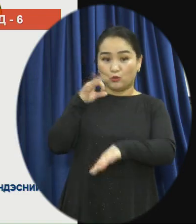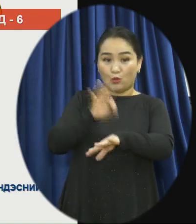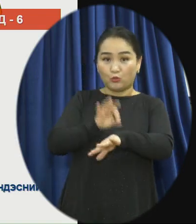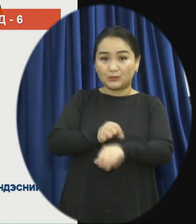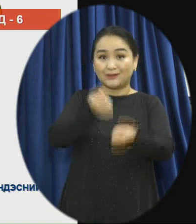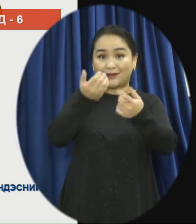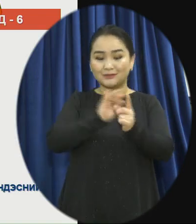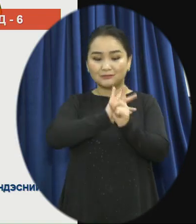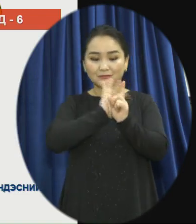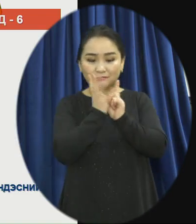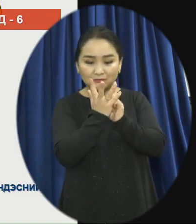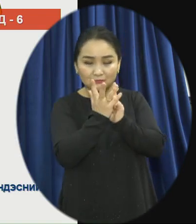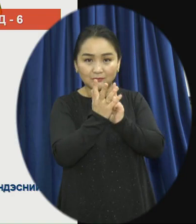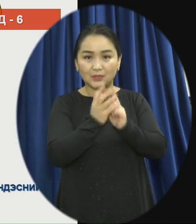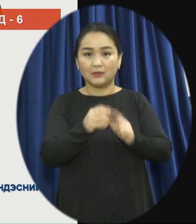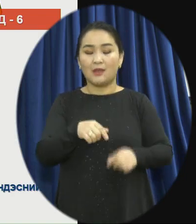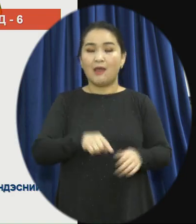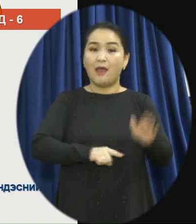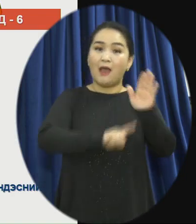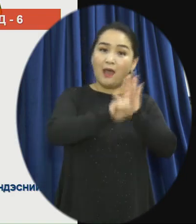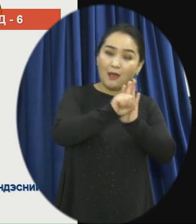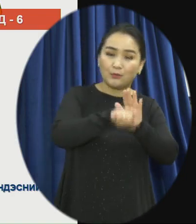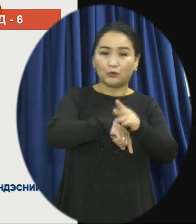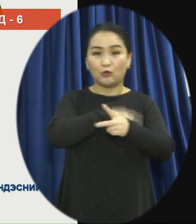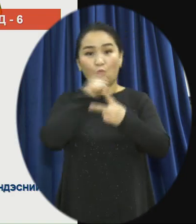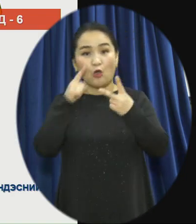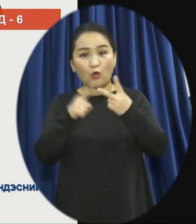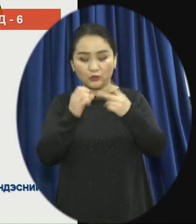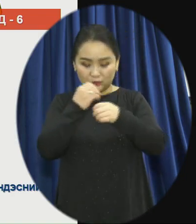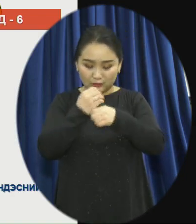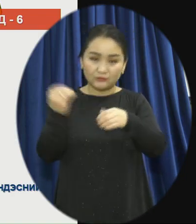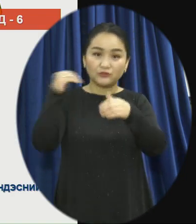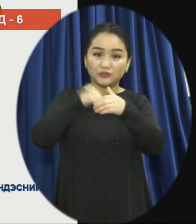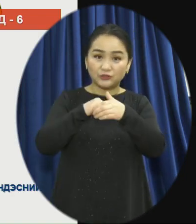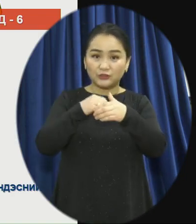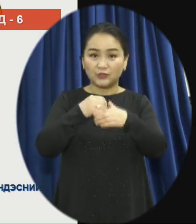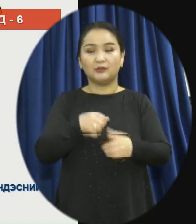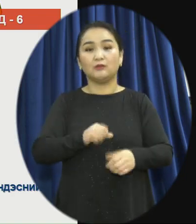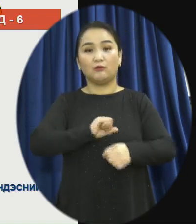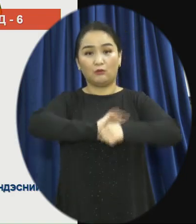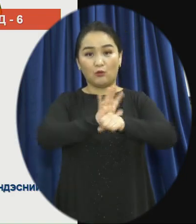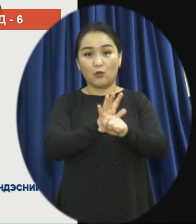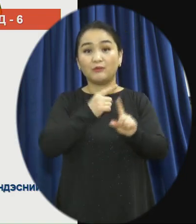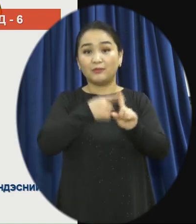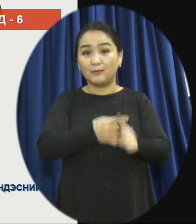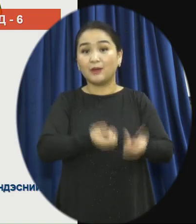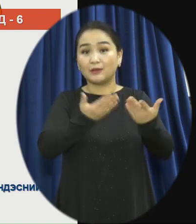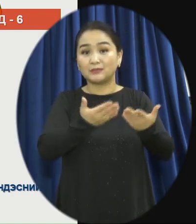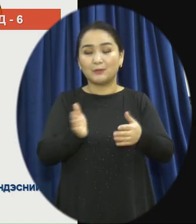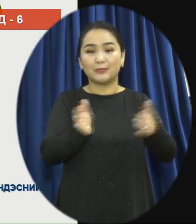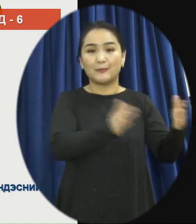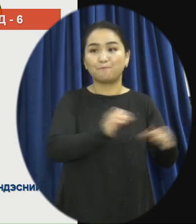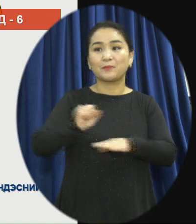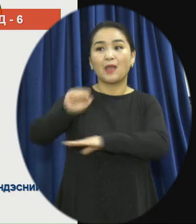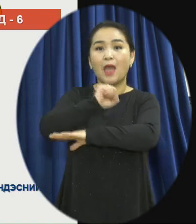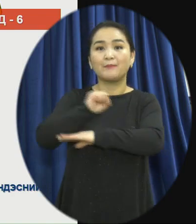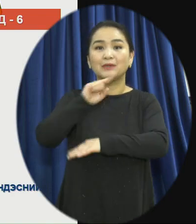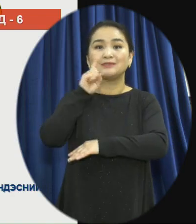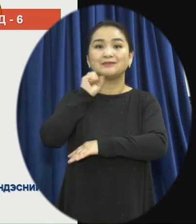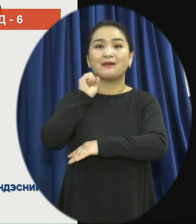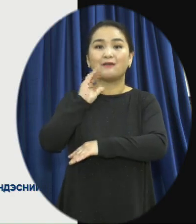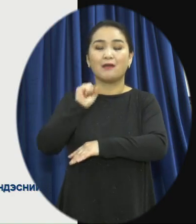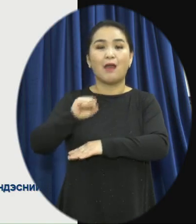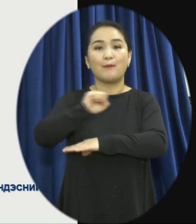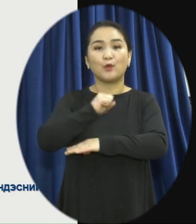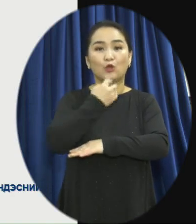тохиолдлуудын ойрын хавтлын анхан болон давтан шинжилгээнд коронавирус илэрсэн байна. За аймагуудын хувьд Завхан аймагт 2